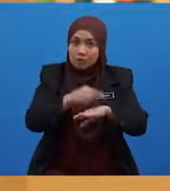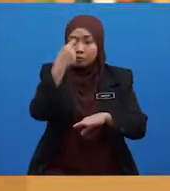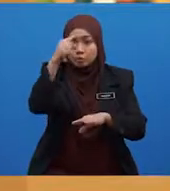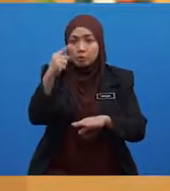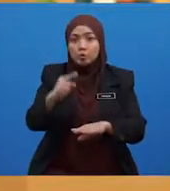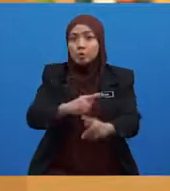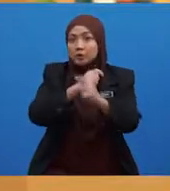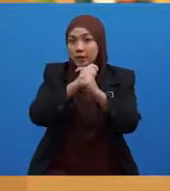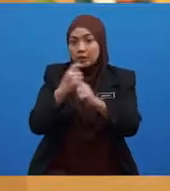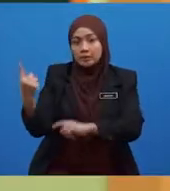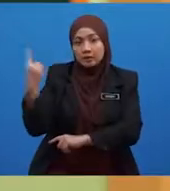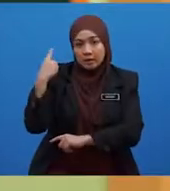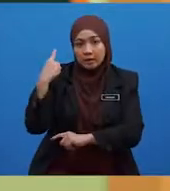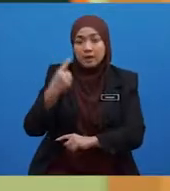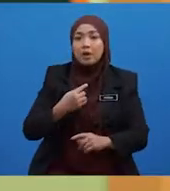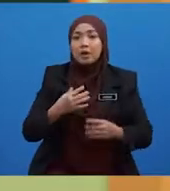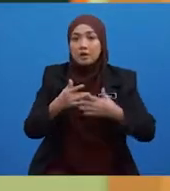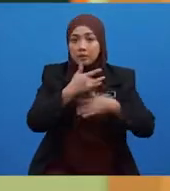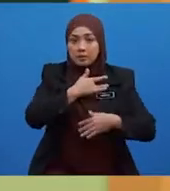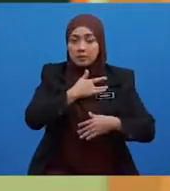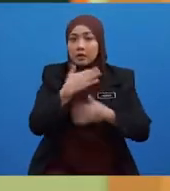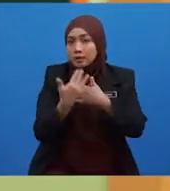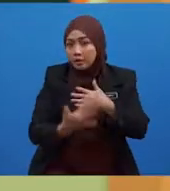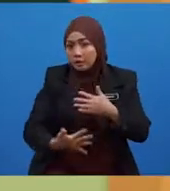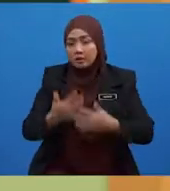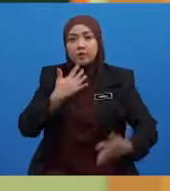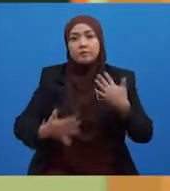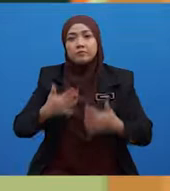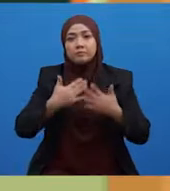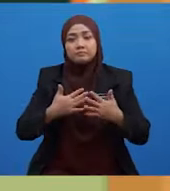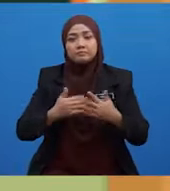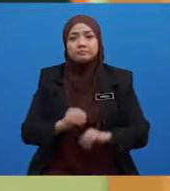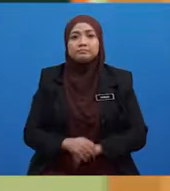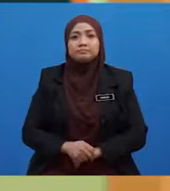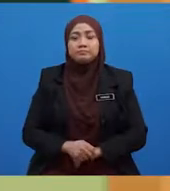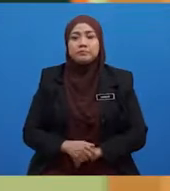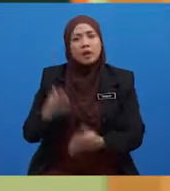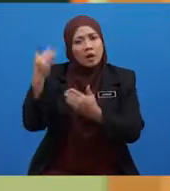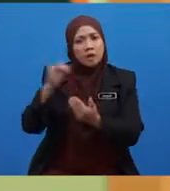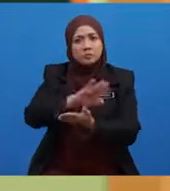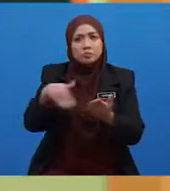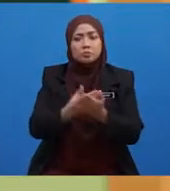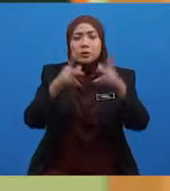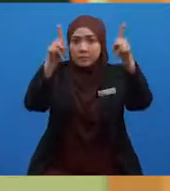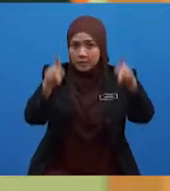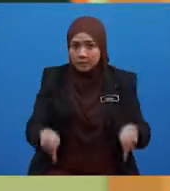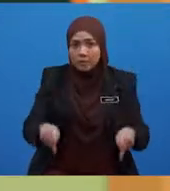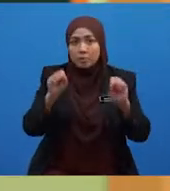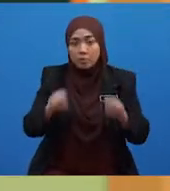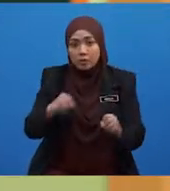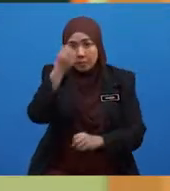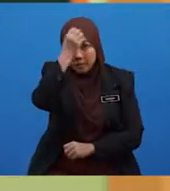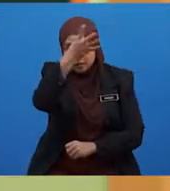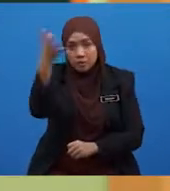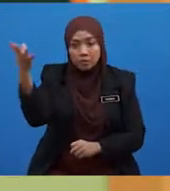tahan kardiovaskular. Diharapkan pada akhir sesi pembelajaran ini, pelajar dapat menyatakan